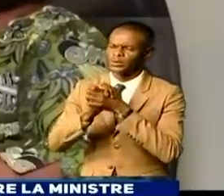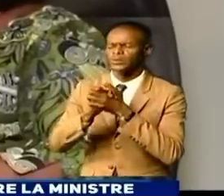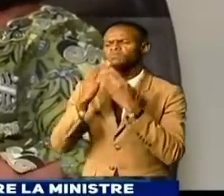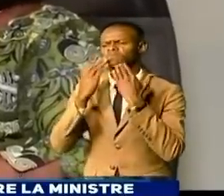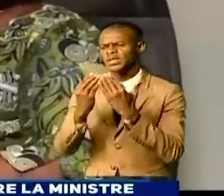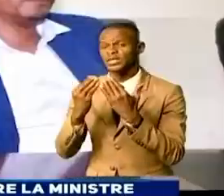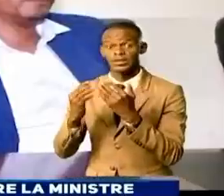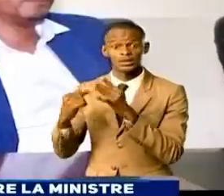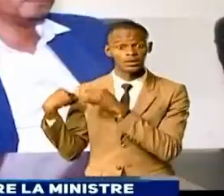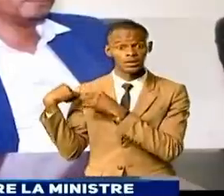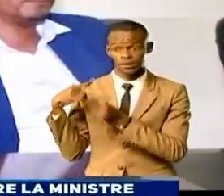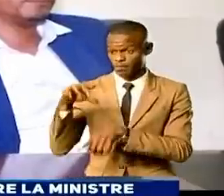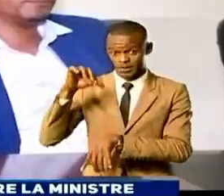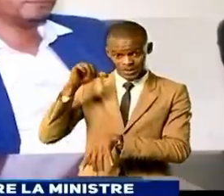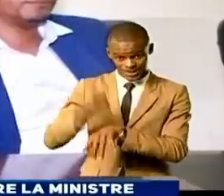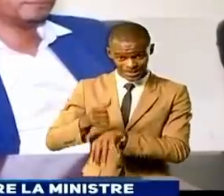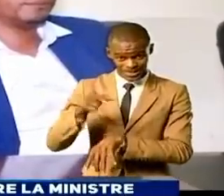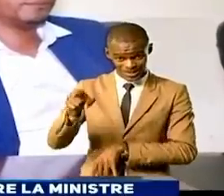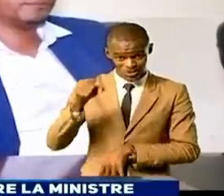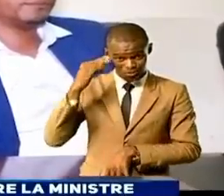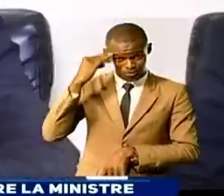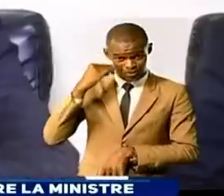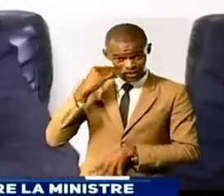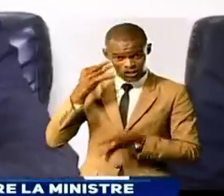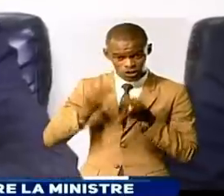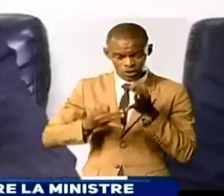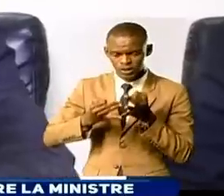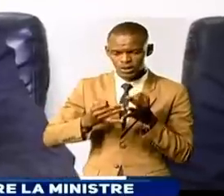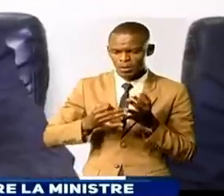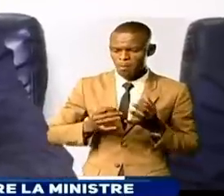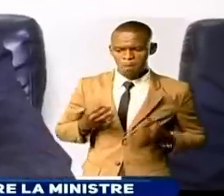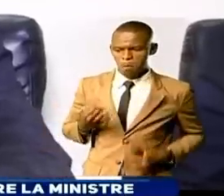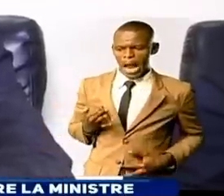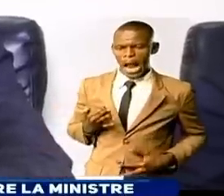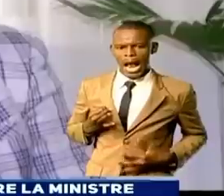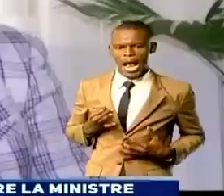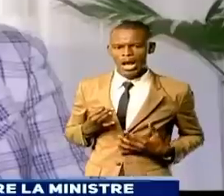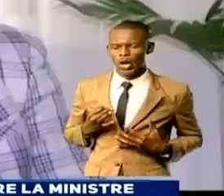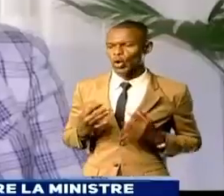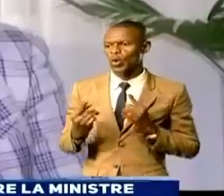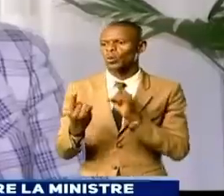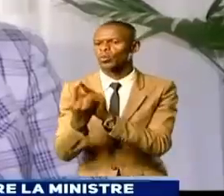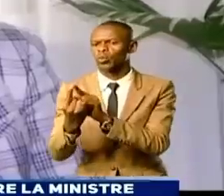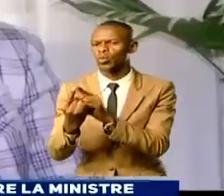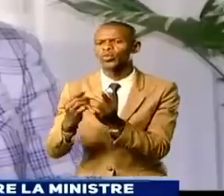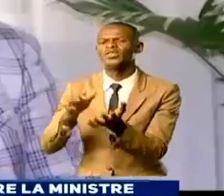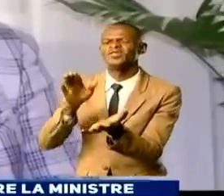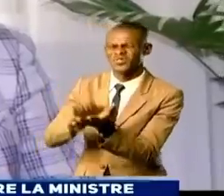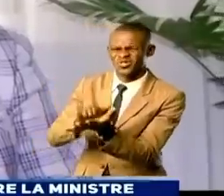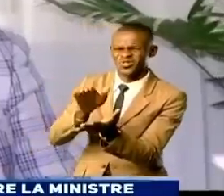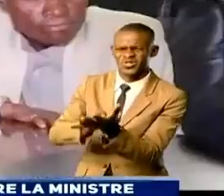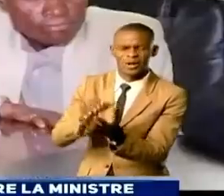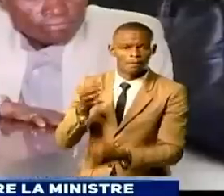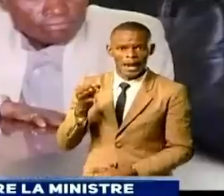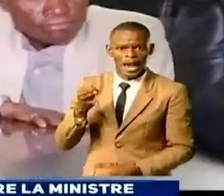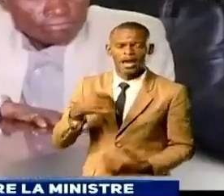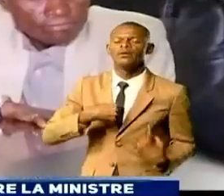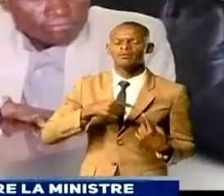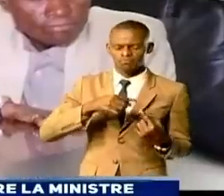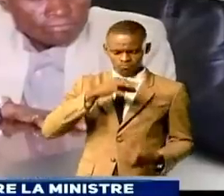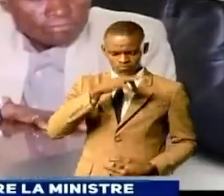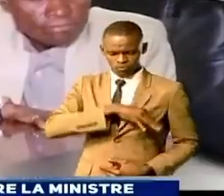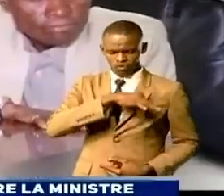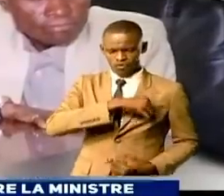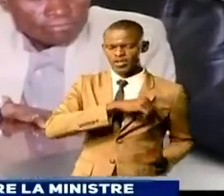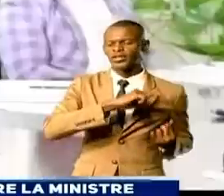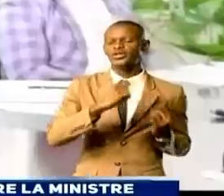ministères, l'intersyndicale ne l'a jamais rencontré. Le président de l'intersyndicale et sa délégation pensent qu'ensemble, avec l'employeur, ils